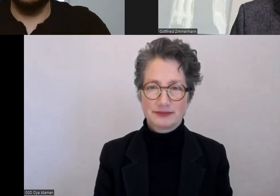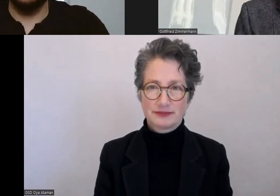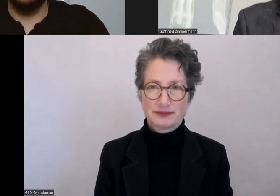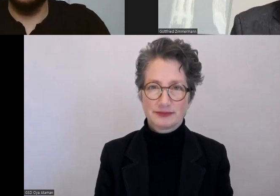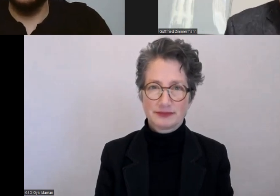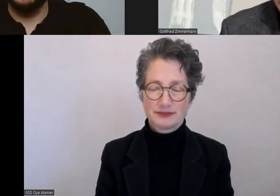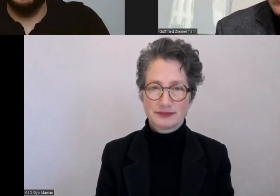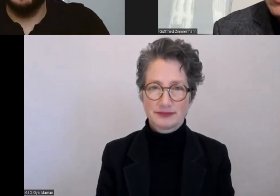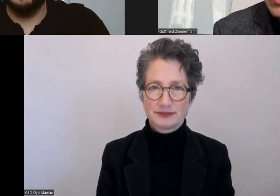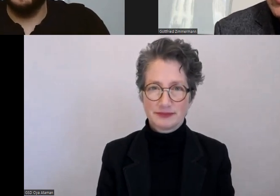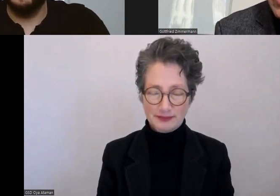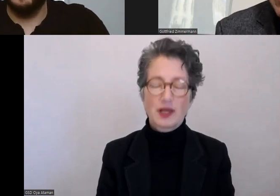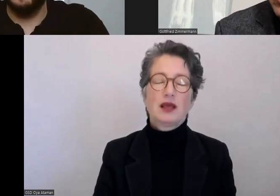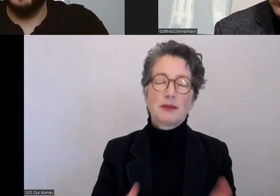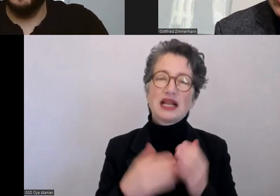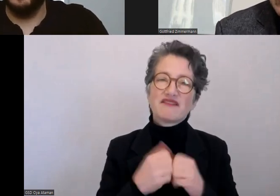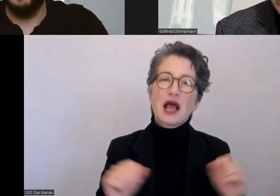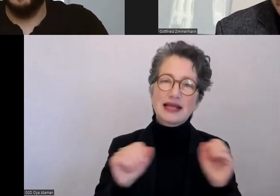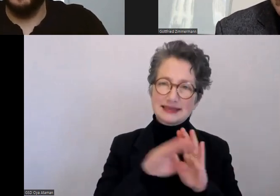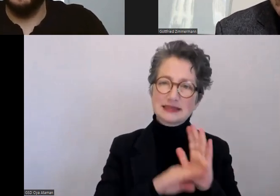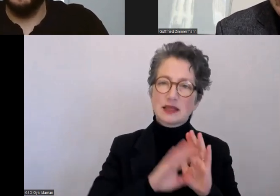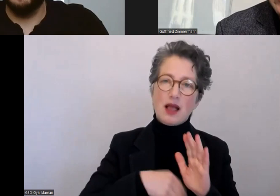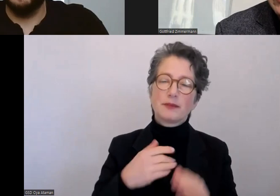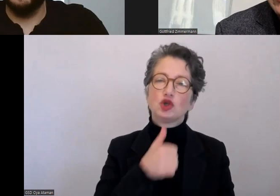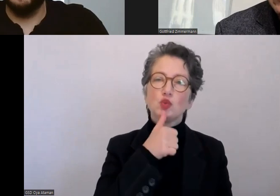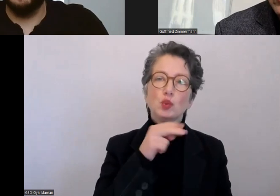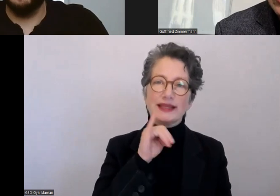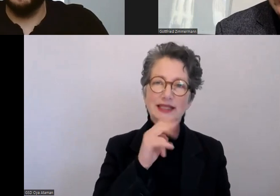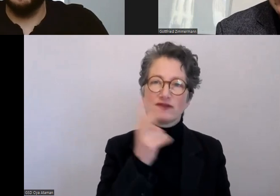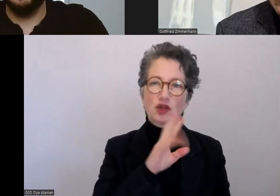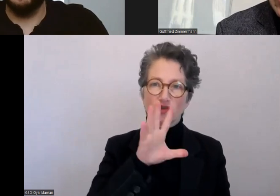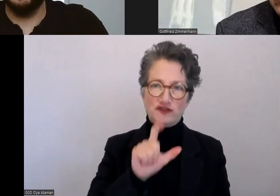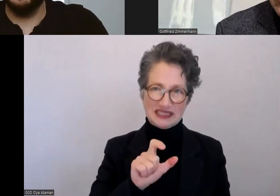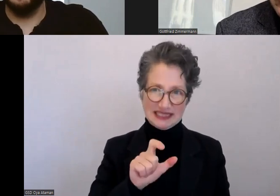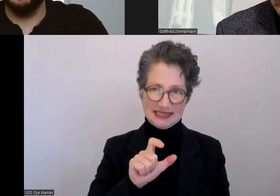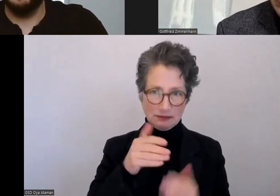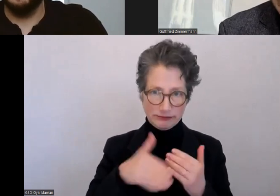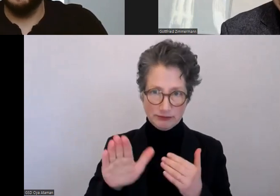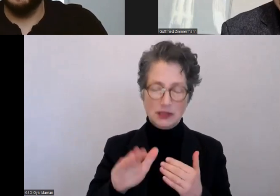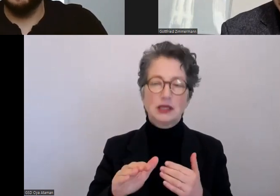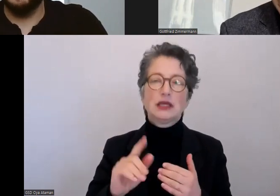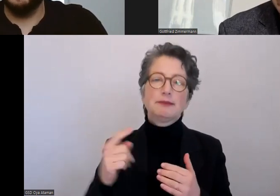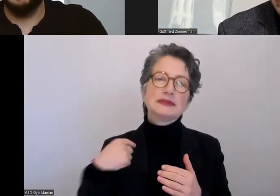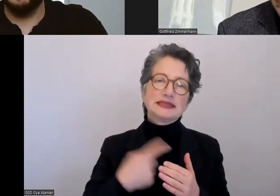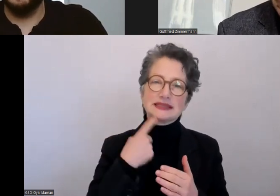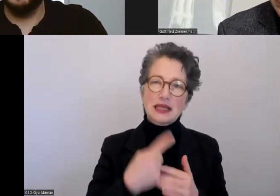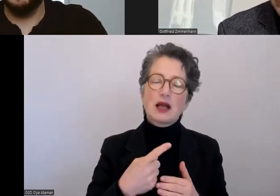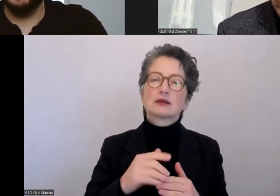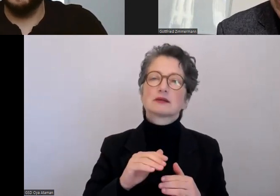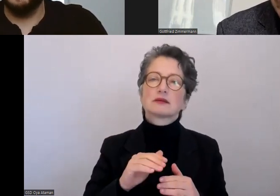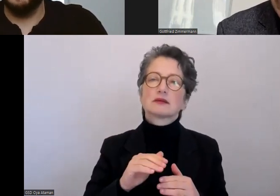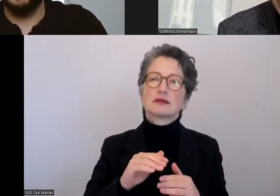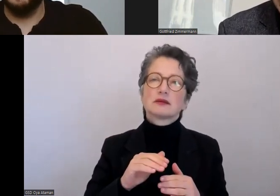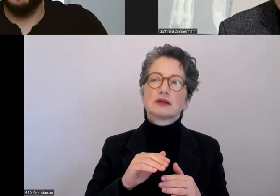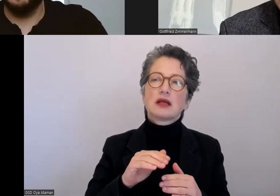So, das Barrierefreiheitsgesetz greift ja ab Juni 2025. Gestern wurde gesagt, dass die Aktualisierung der EN 301549 erst